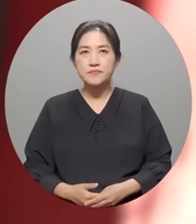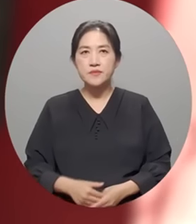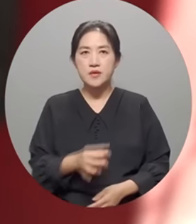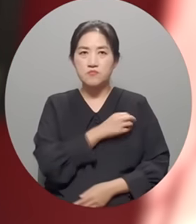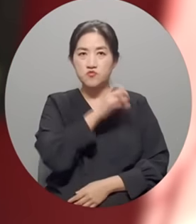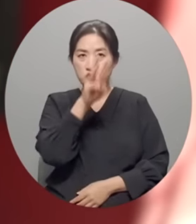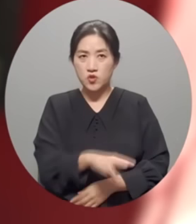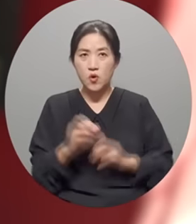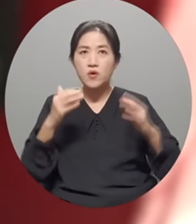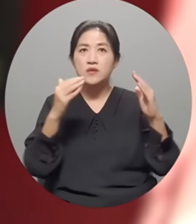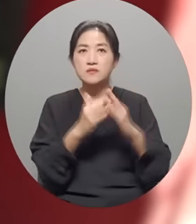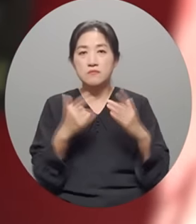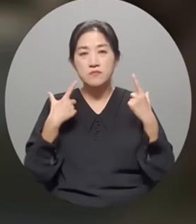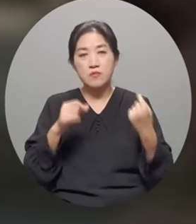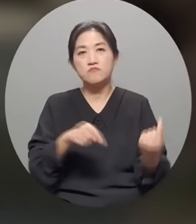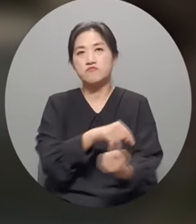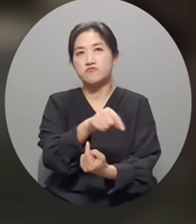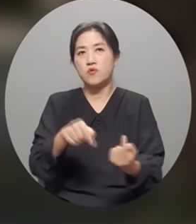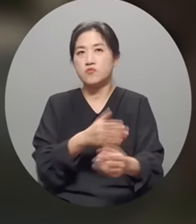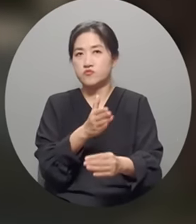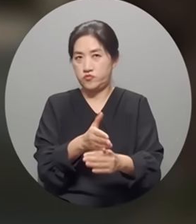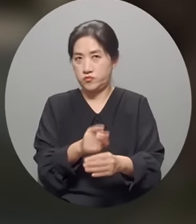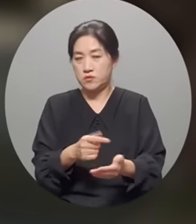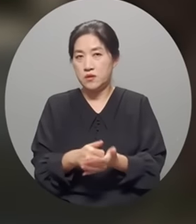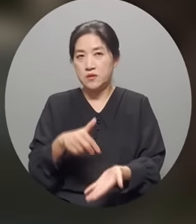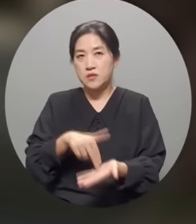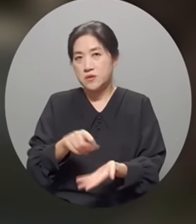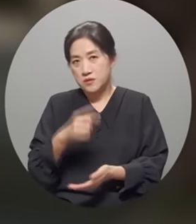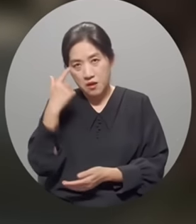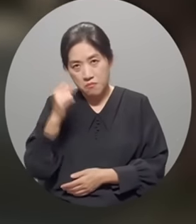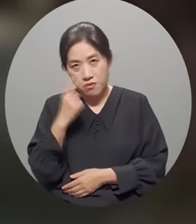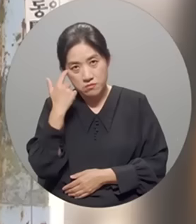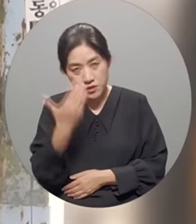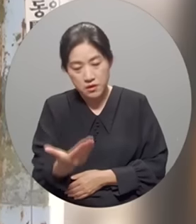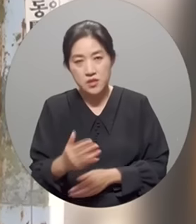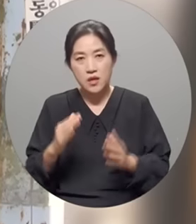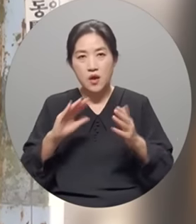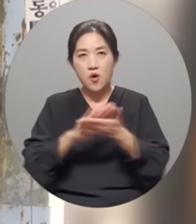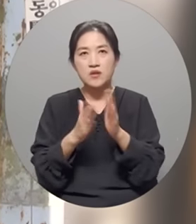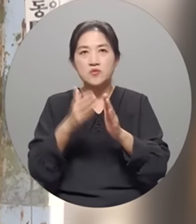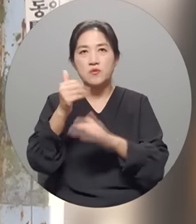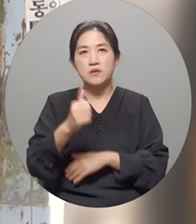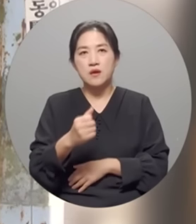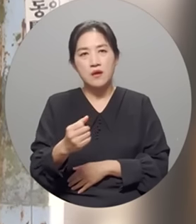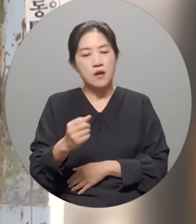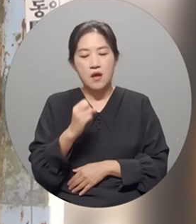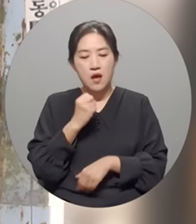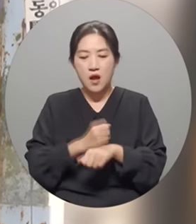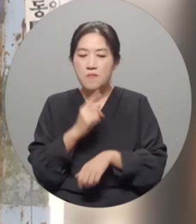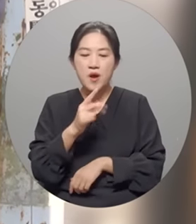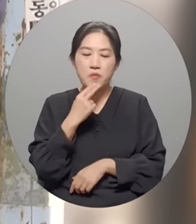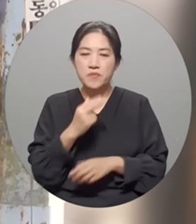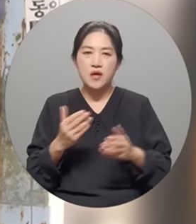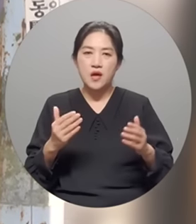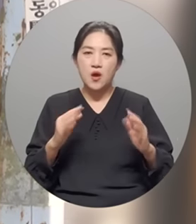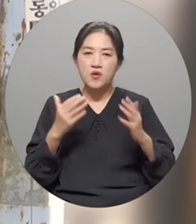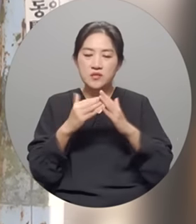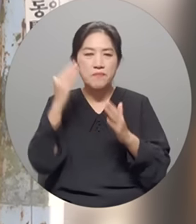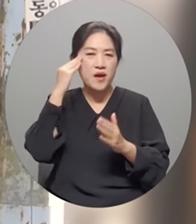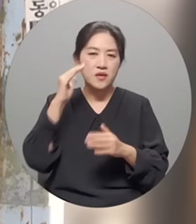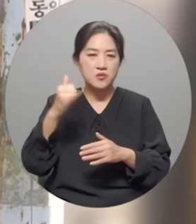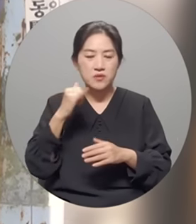해당 어린이집은 여전히 운영 중인데 입장을 묻는 취재진의 질의에 원장은 할 말이 없다. 원에 방해가 되니